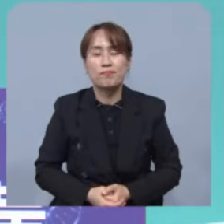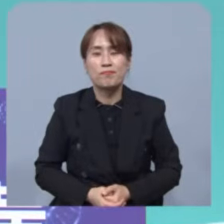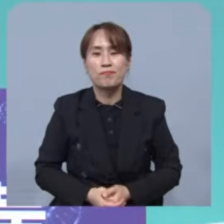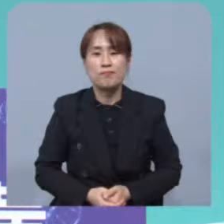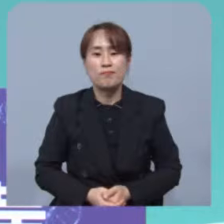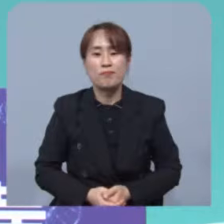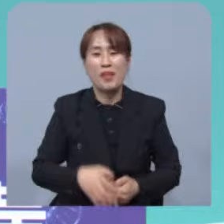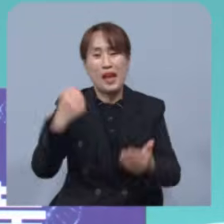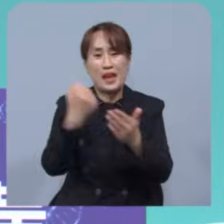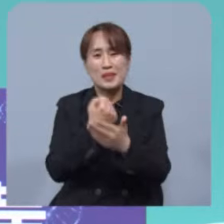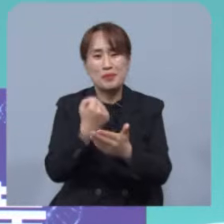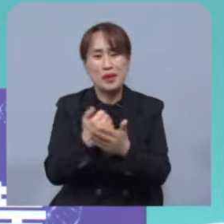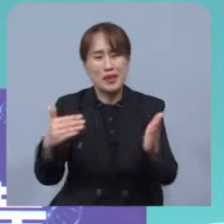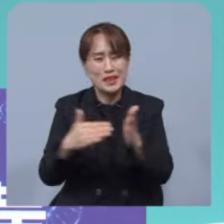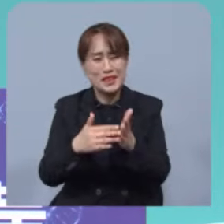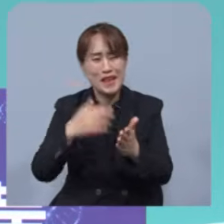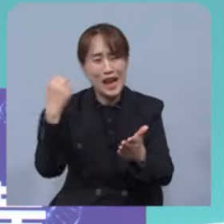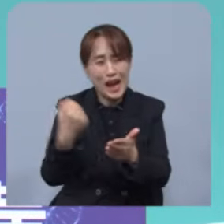그래요. 아쉽죠?